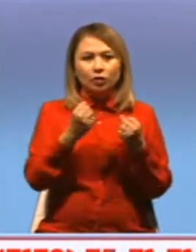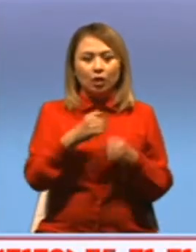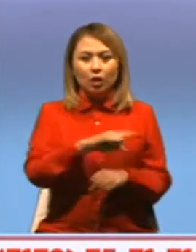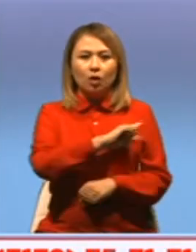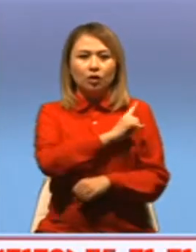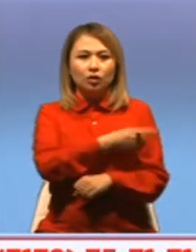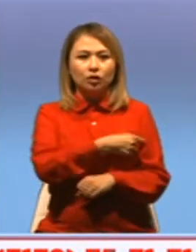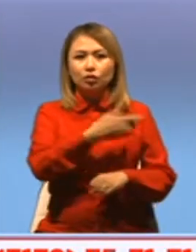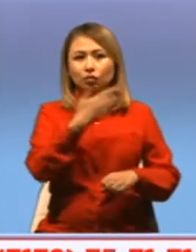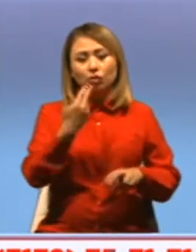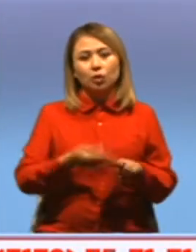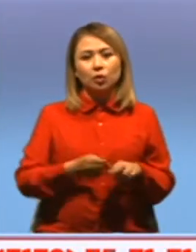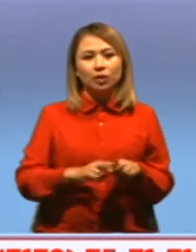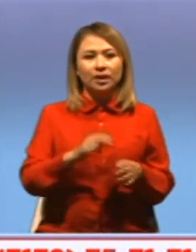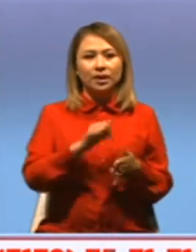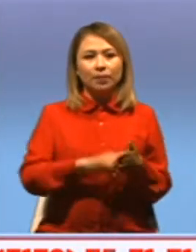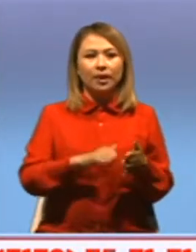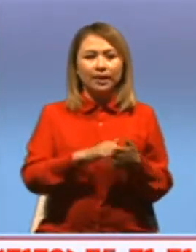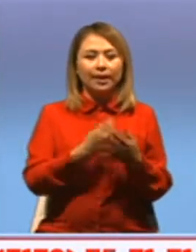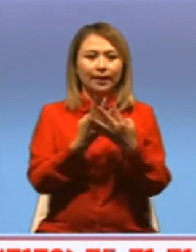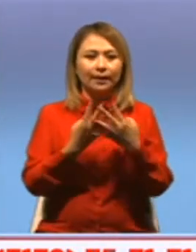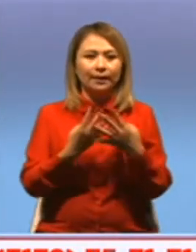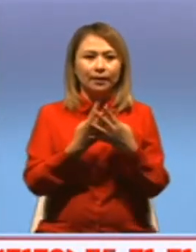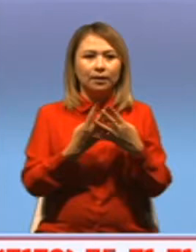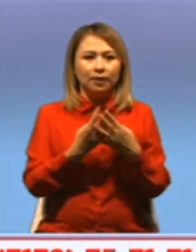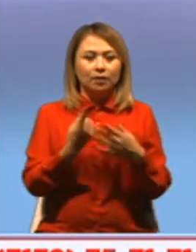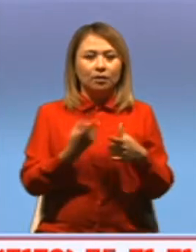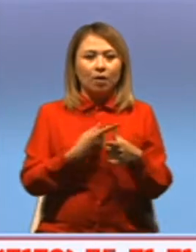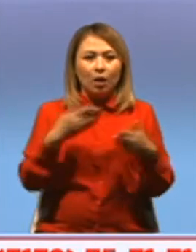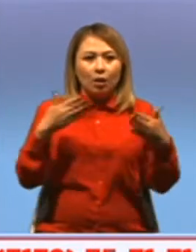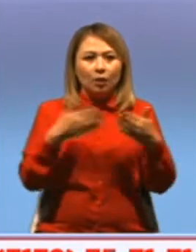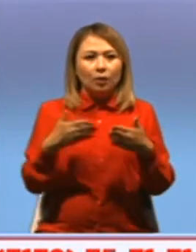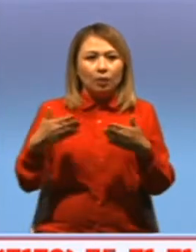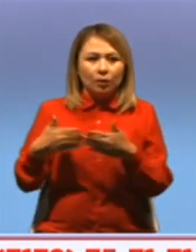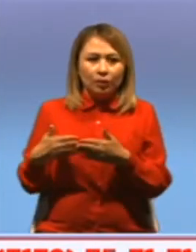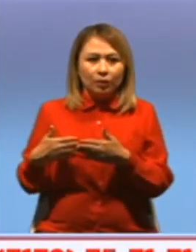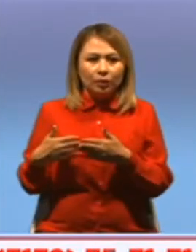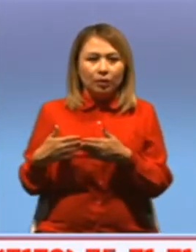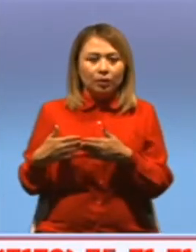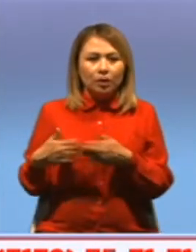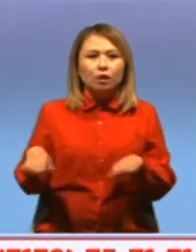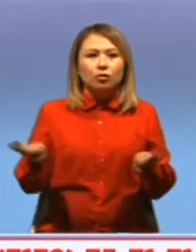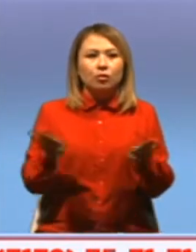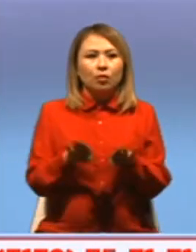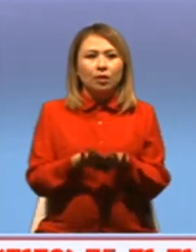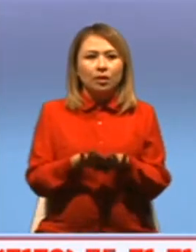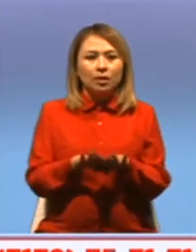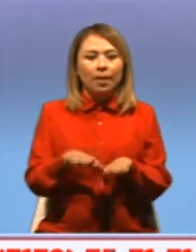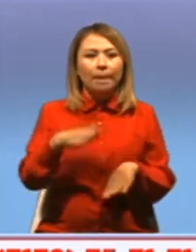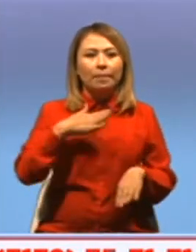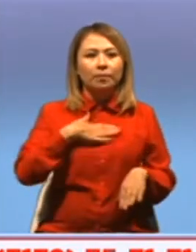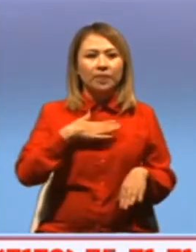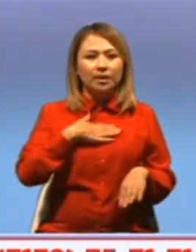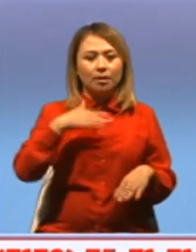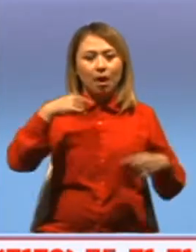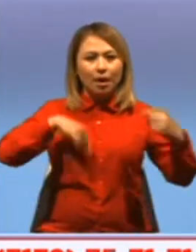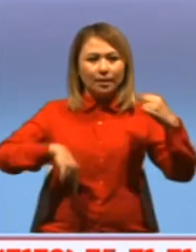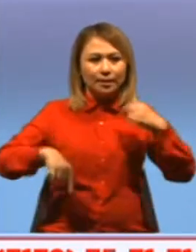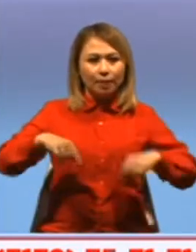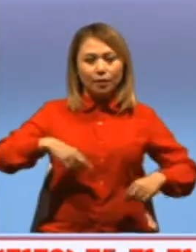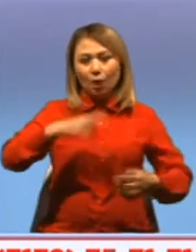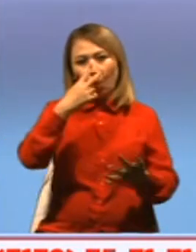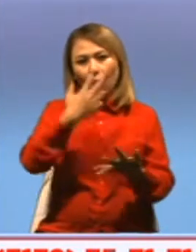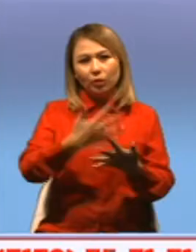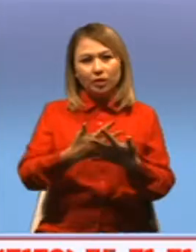жетпейді. Сол себепті де клетка аралық пространство дейміз, қуыс сонда тарап кетеді. Сол кезден бастап уже біздің ағзамызда жалпы көріністерді